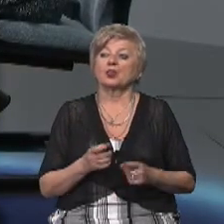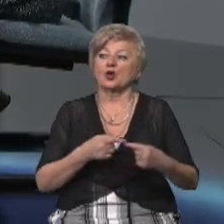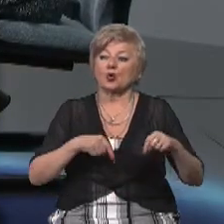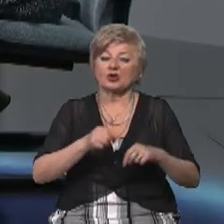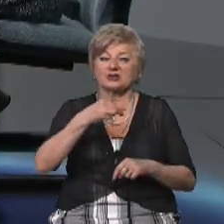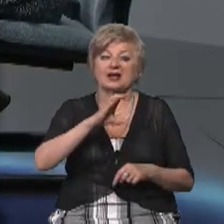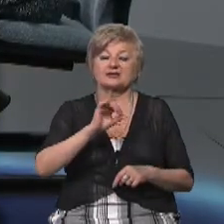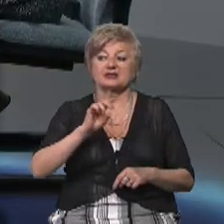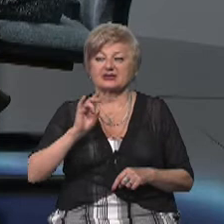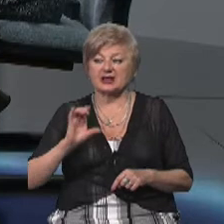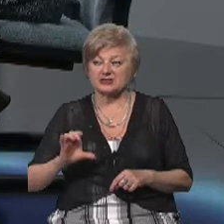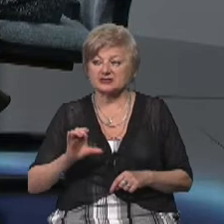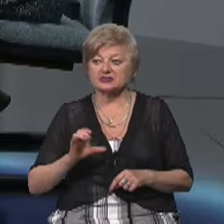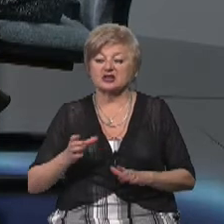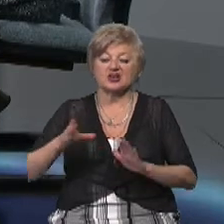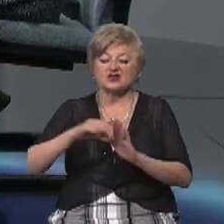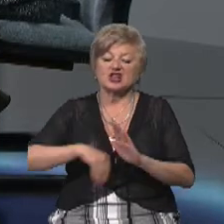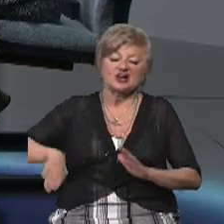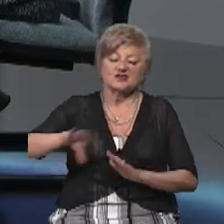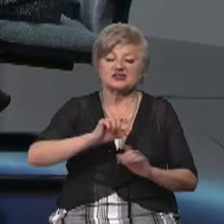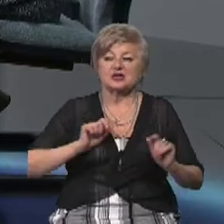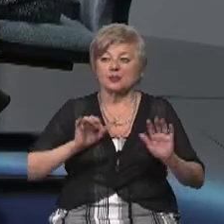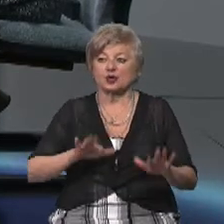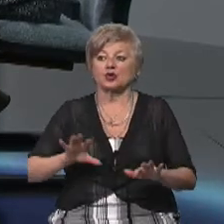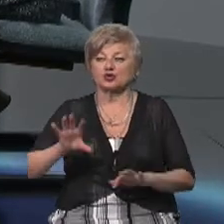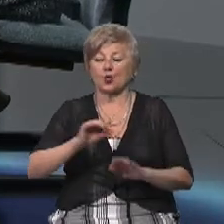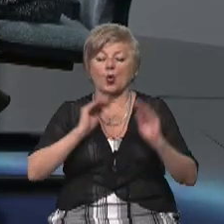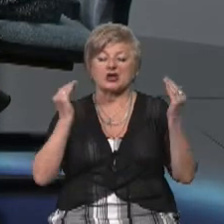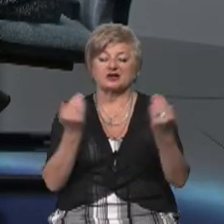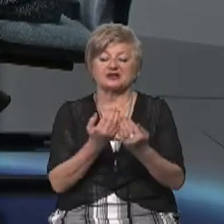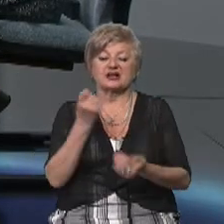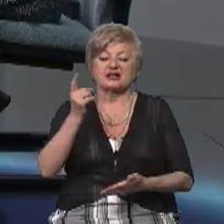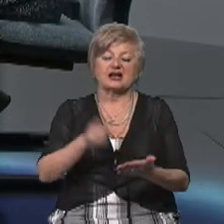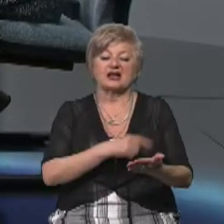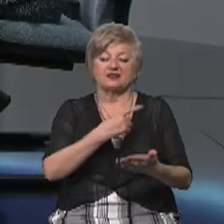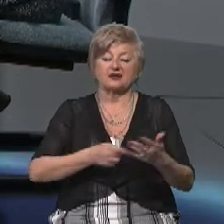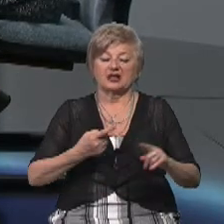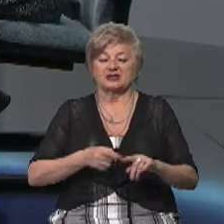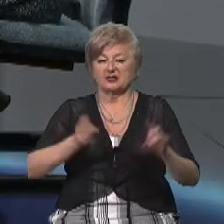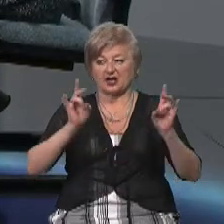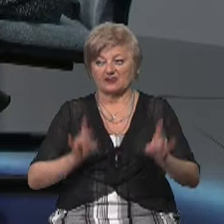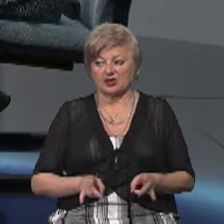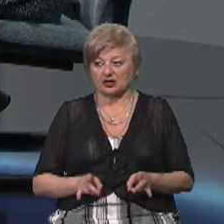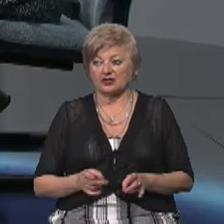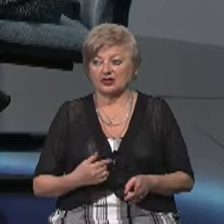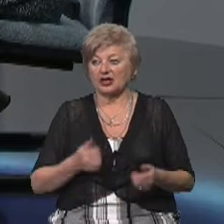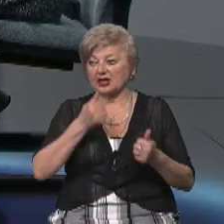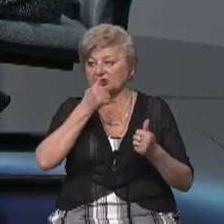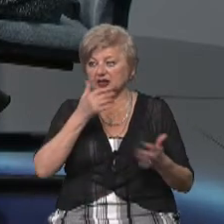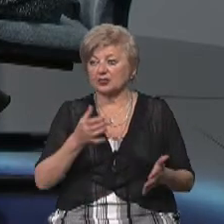органи ДСНС вжили всі заходи по локалізації та ліквідації цієї аварійної ситуації. Я не можу сказати,